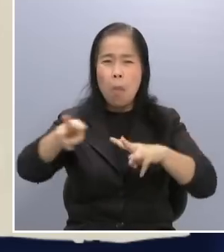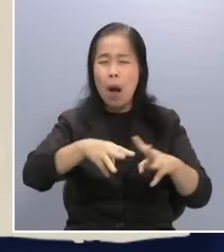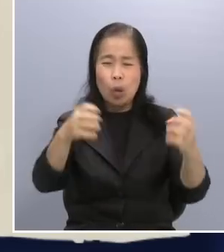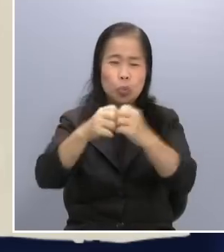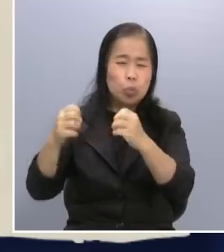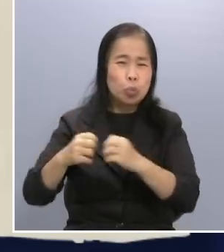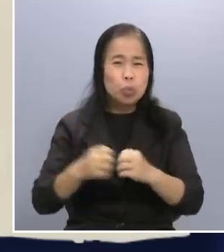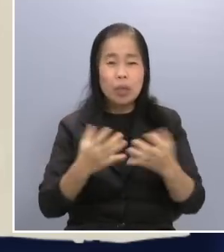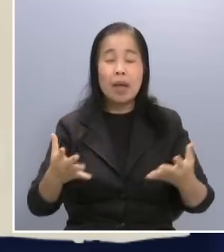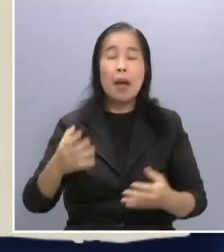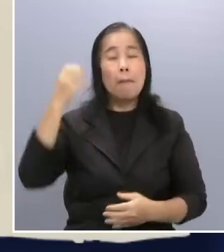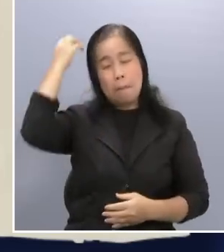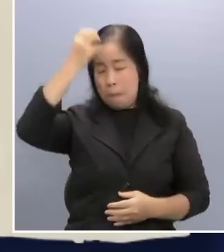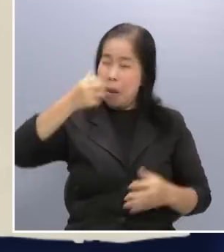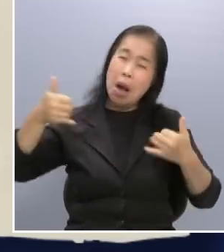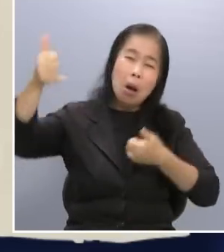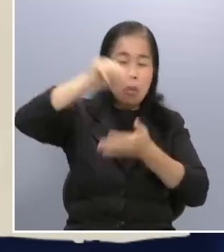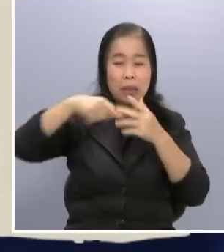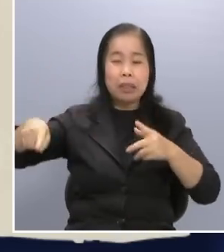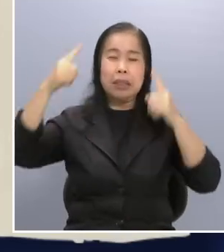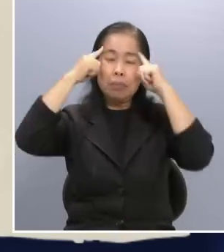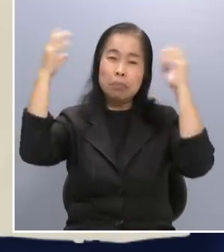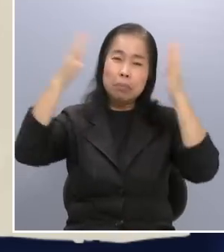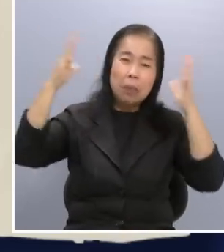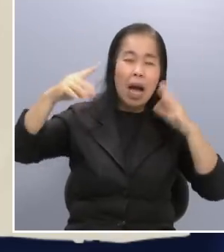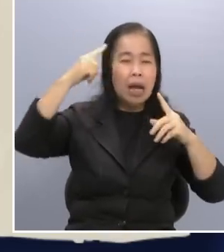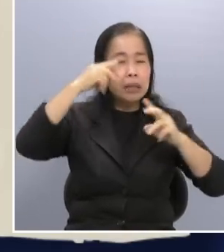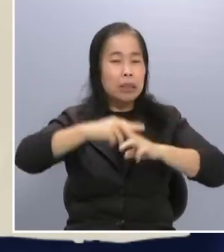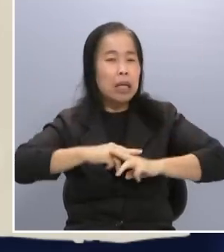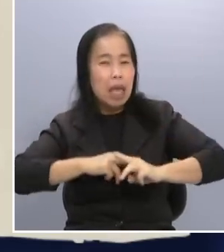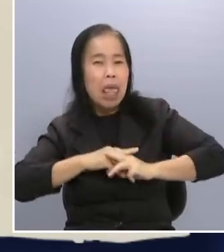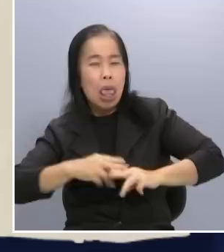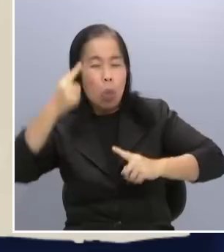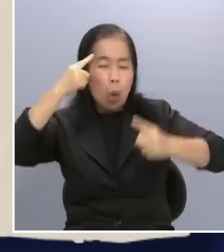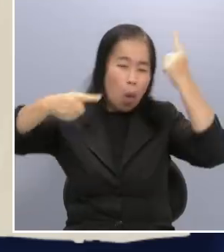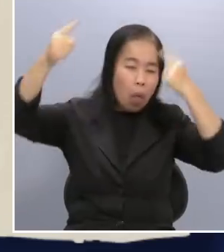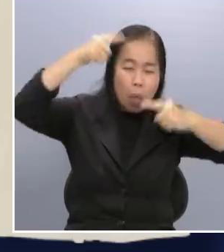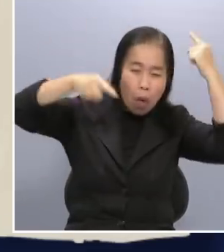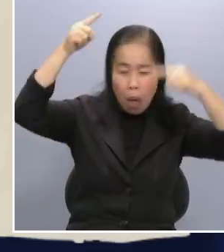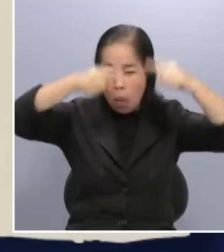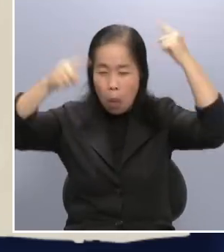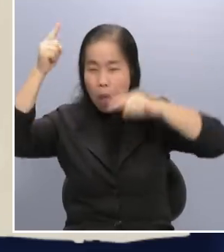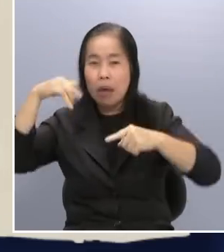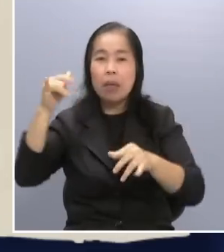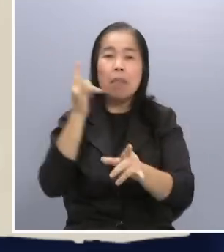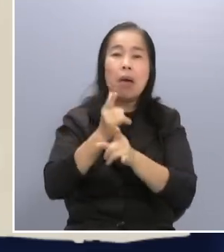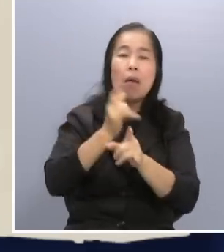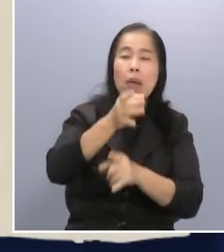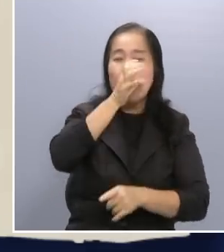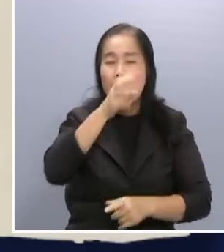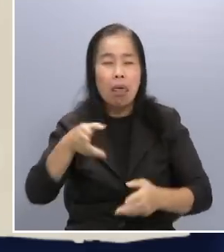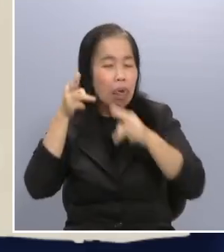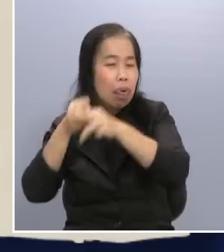แล้วเวลาเมาเนี่ยก็ชอบคิดมากคิดไปเองคิดไปยิ่งกว่าสามารถแบบเป็นด่าว่าสามีคนอื่น